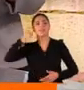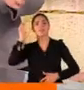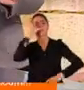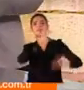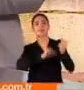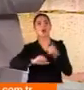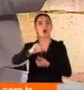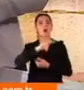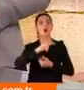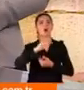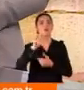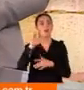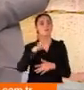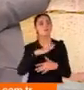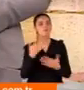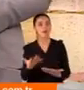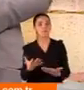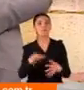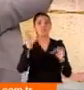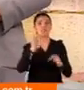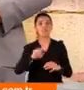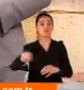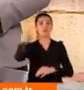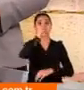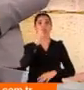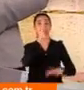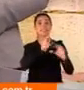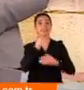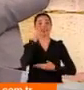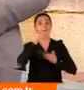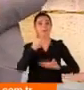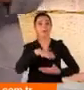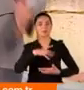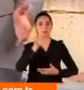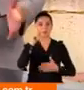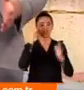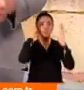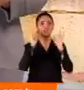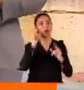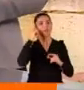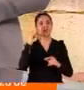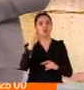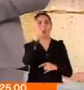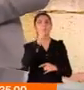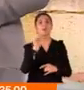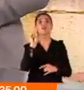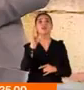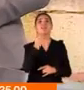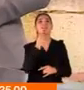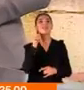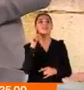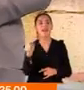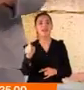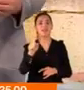gizemli olay ve mekana ev sahipliği yapıyor kuşkusuz. Şimdi size o gizemlerden birini anlatalım. Bir cami düşünün. 525 yıllık